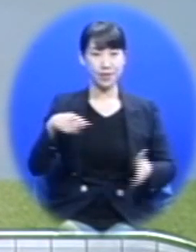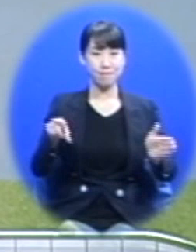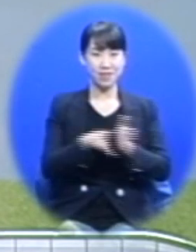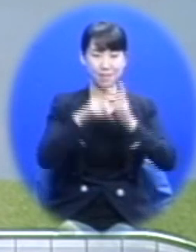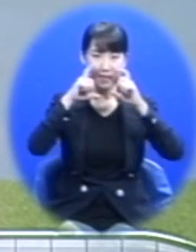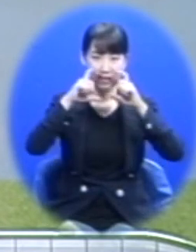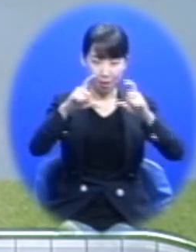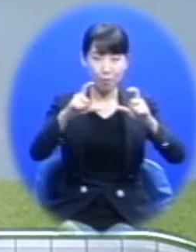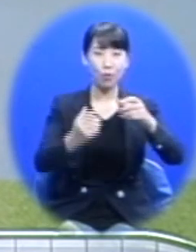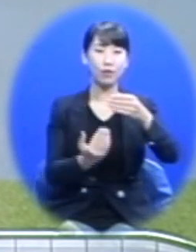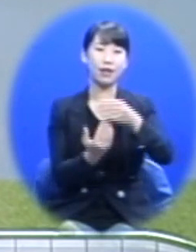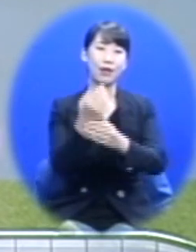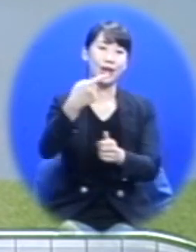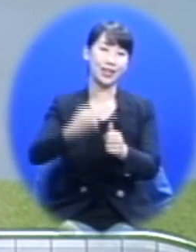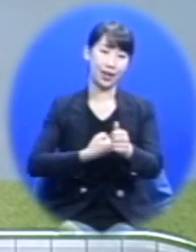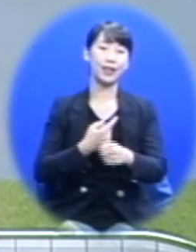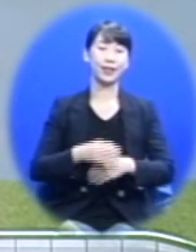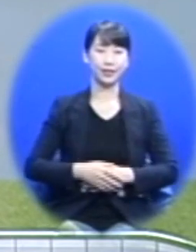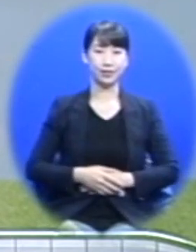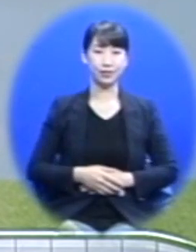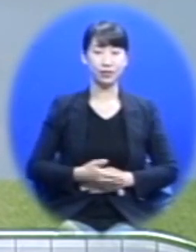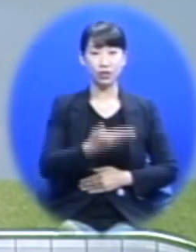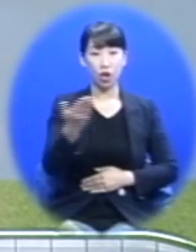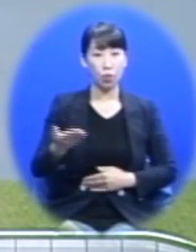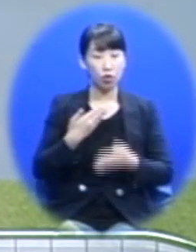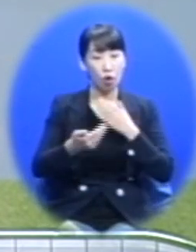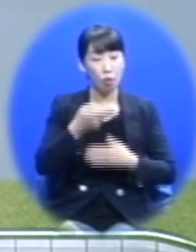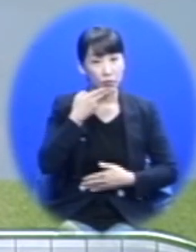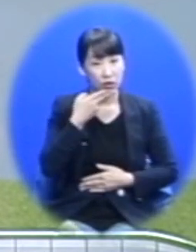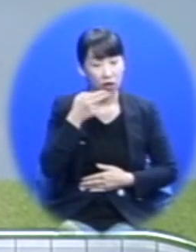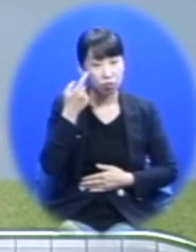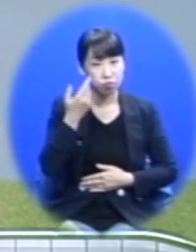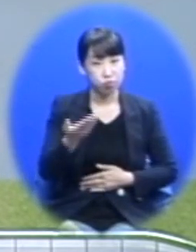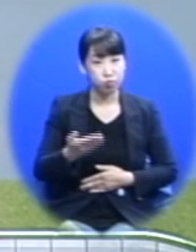선포가 나옵니다. 여러분들은 경험 안 해보셨습니까?